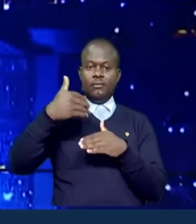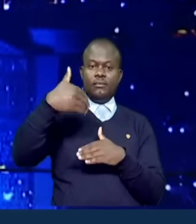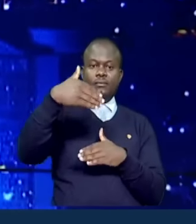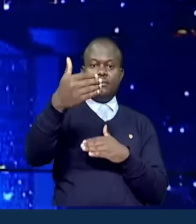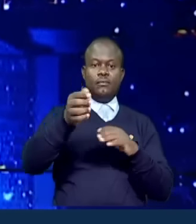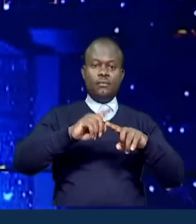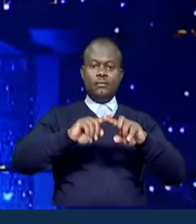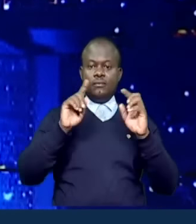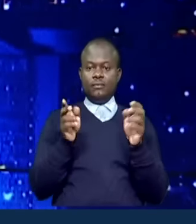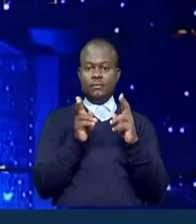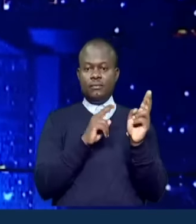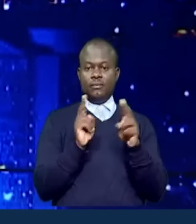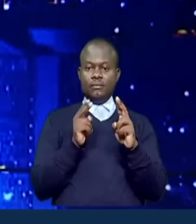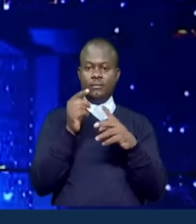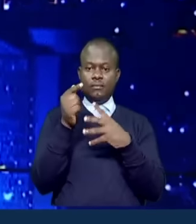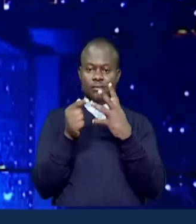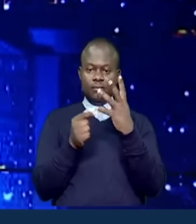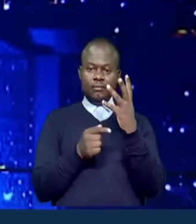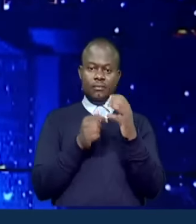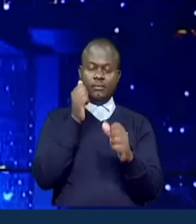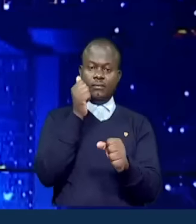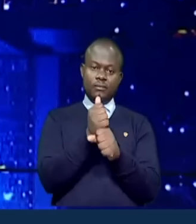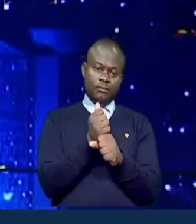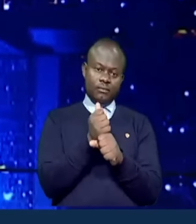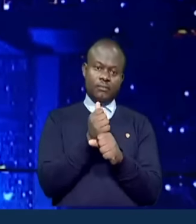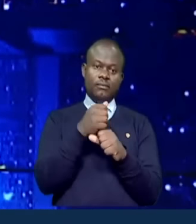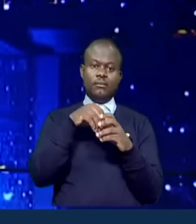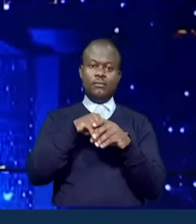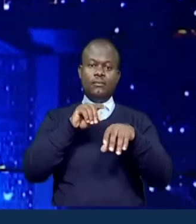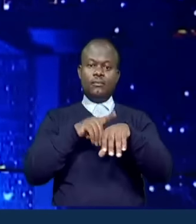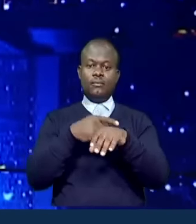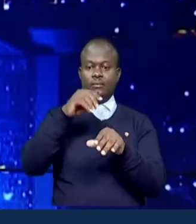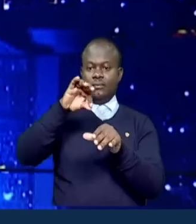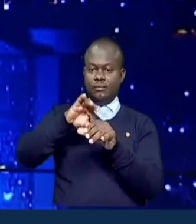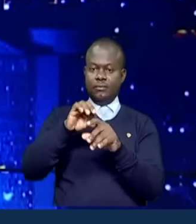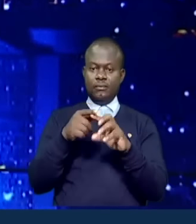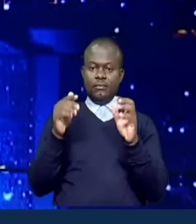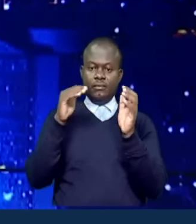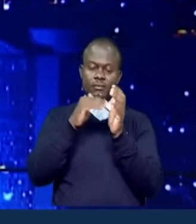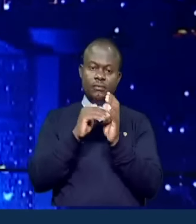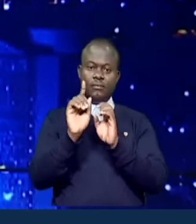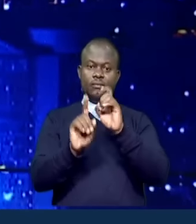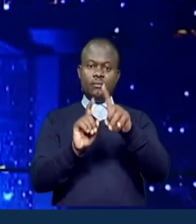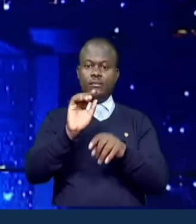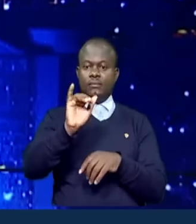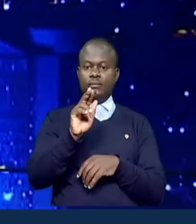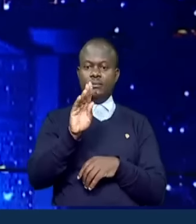bitandukanye n'ibyari bisanzwe aho bakoraga mu bihe by'amatora gusa reka tubibaze